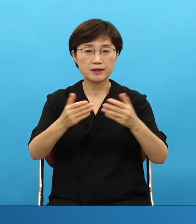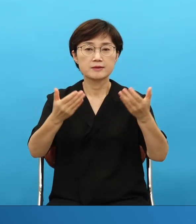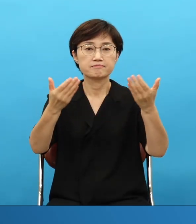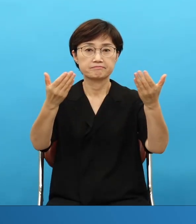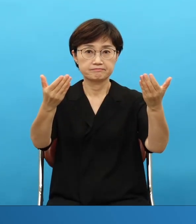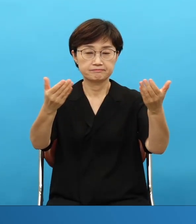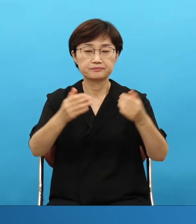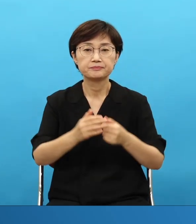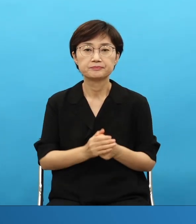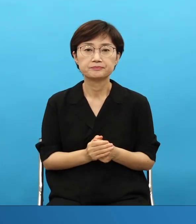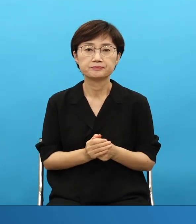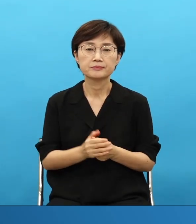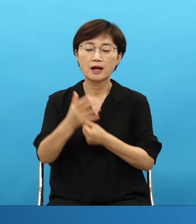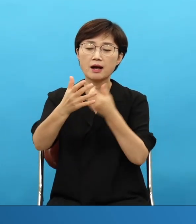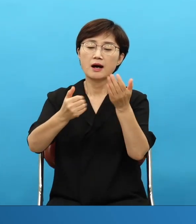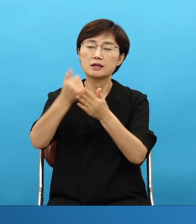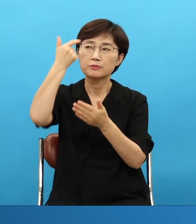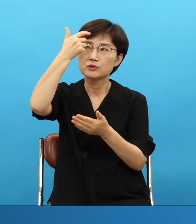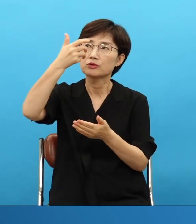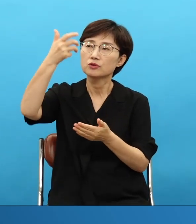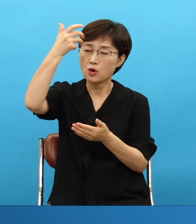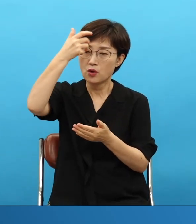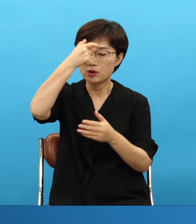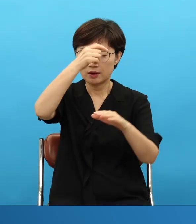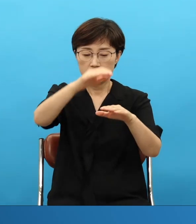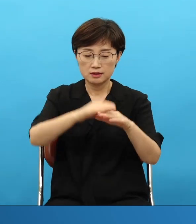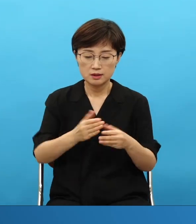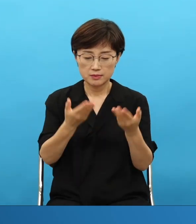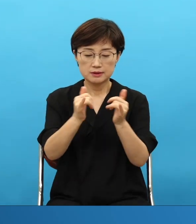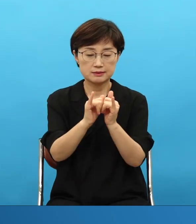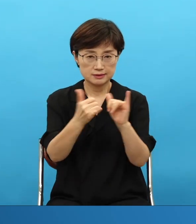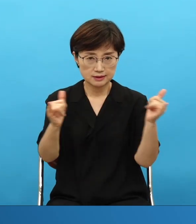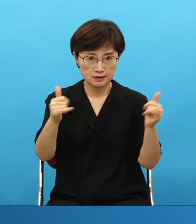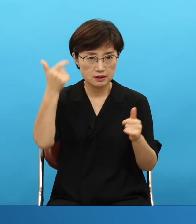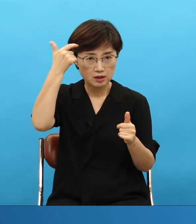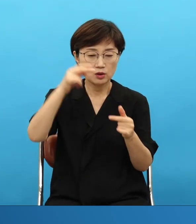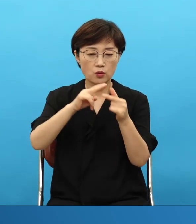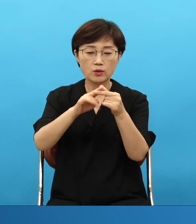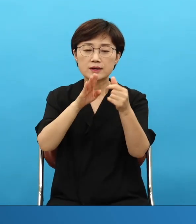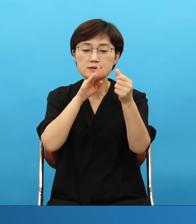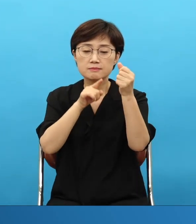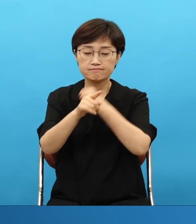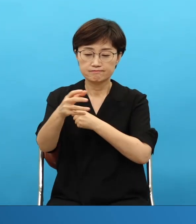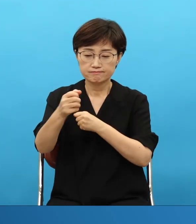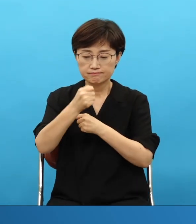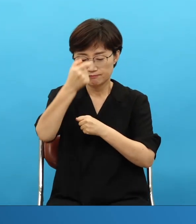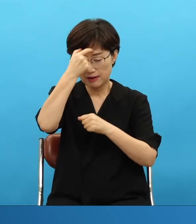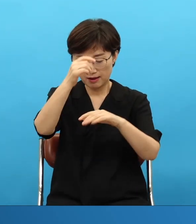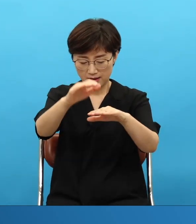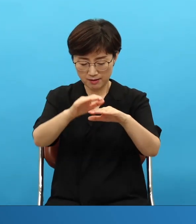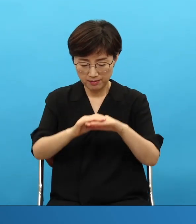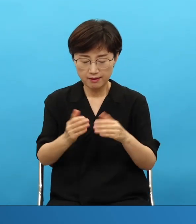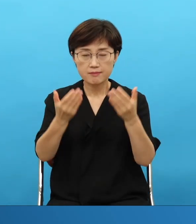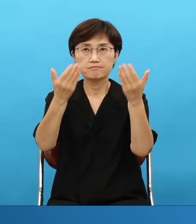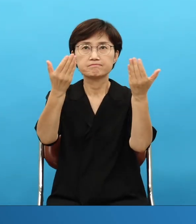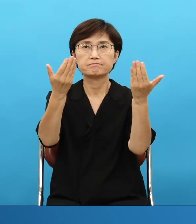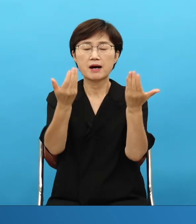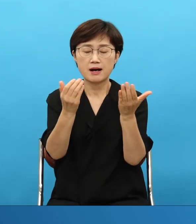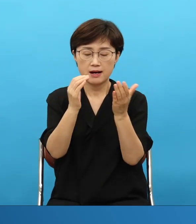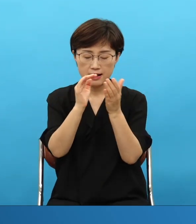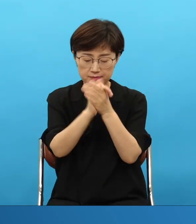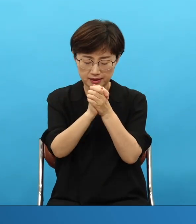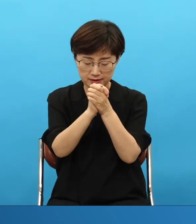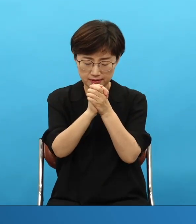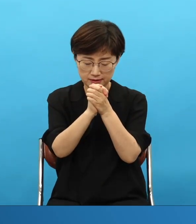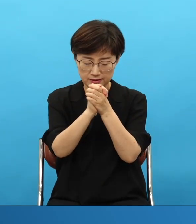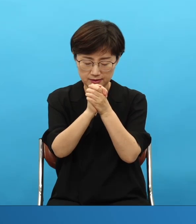God. 하나님은 영이시니 예배하는 자가 영과 진리로 예배할지니라. God is spirit. His worshipers must worship in spirit and in